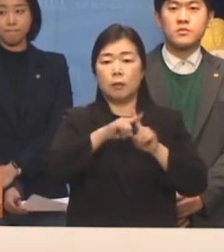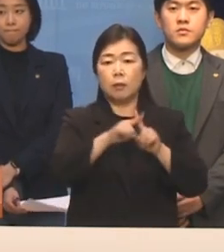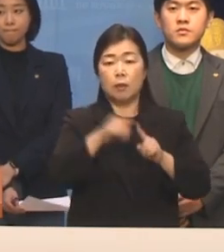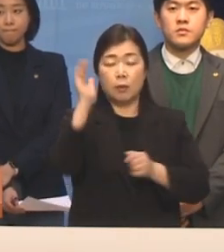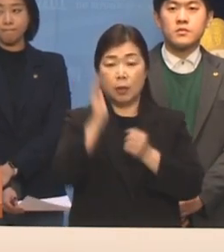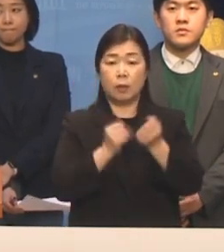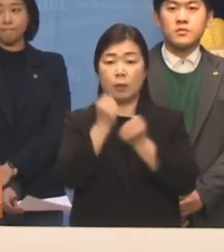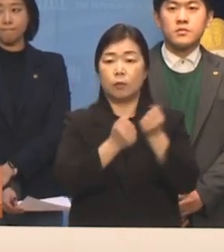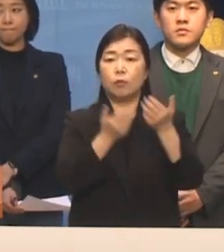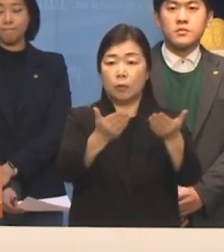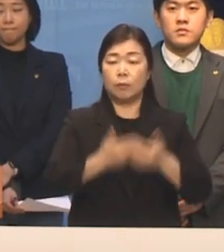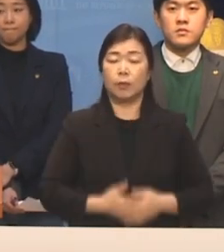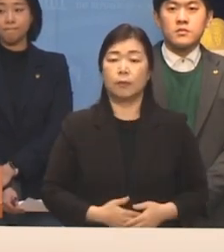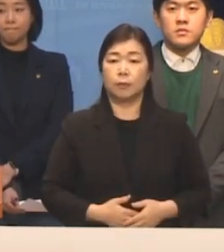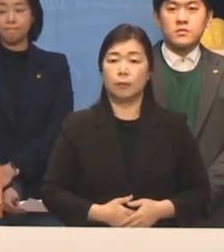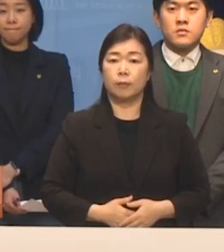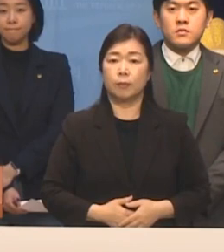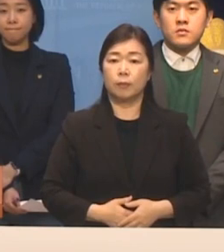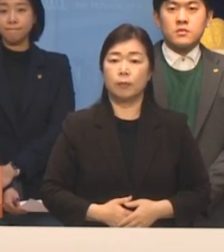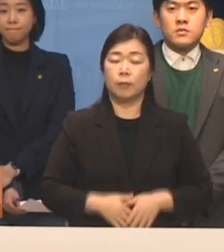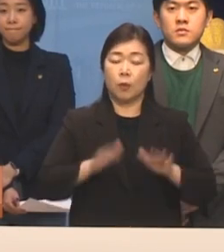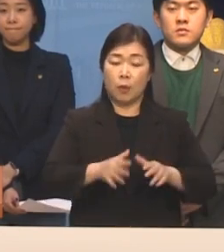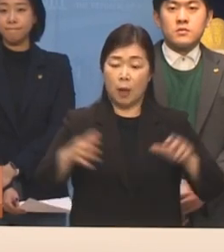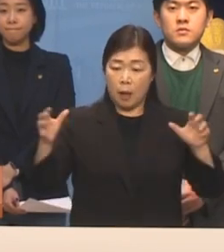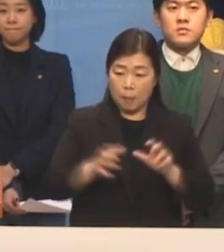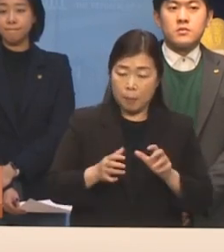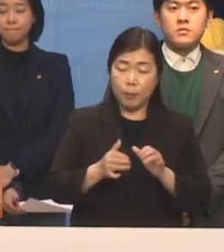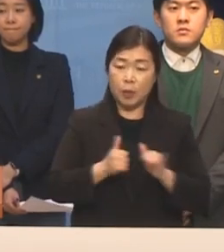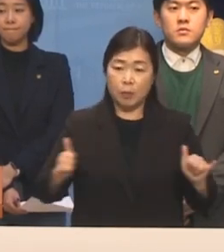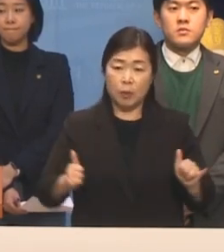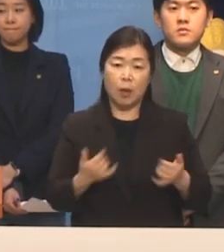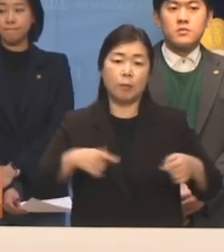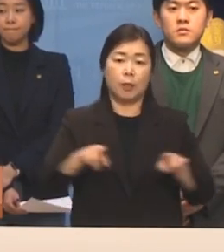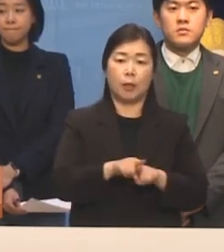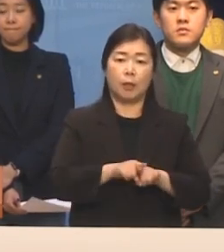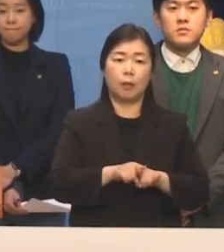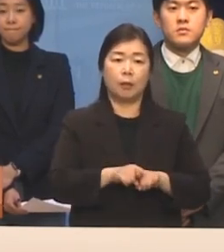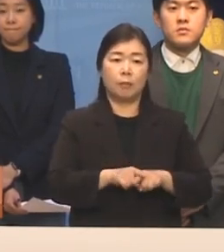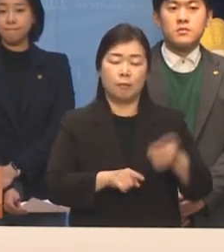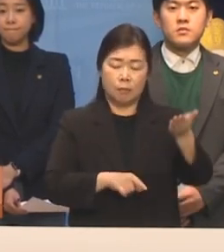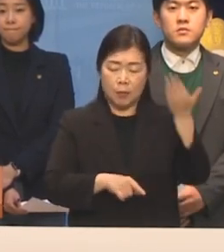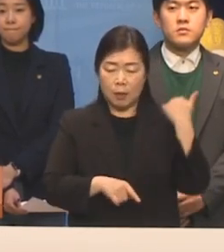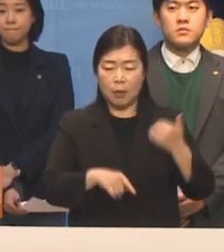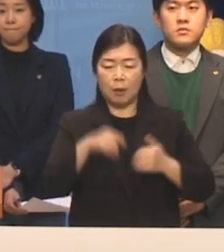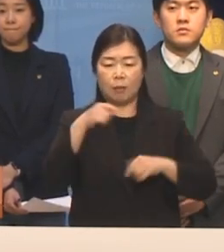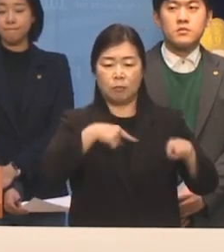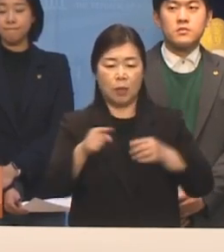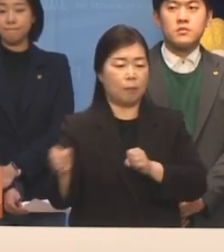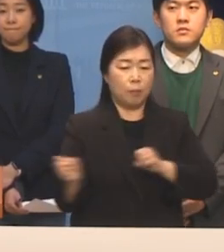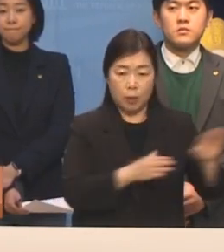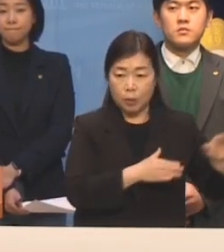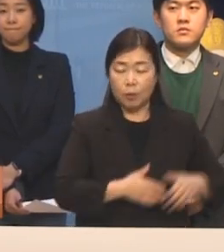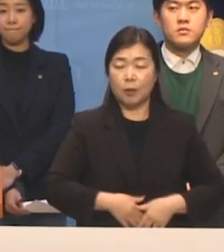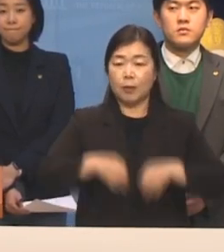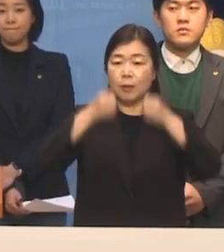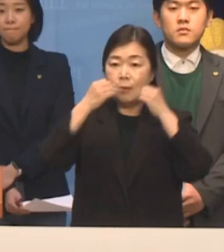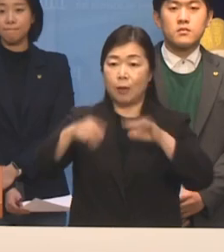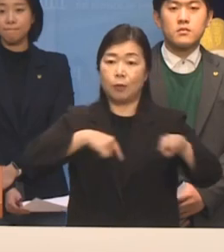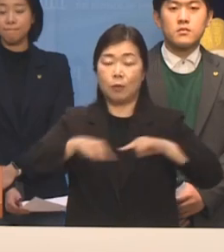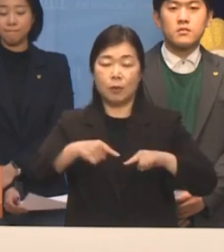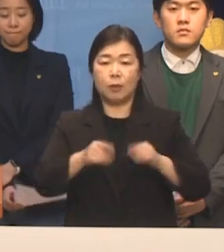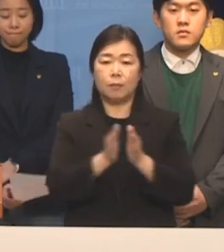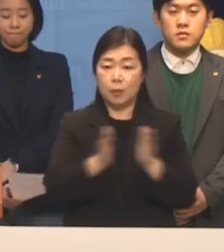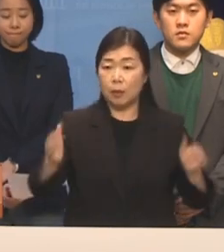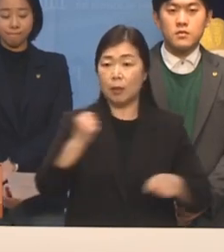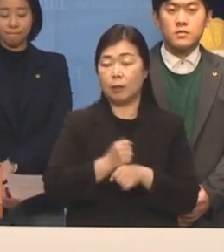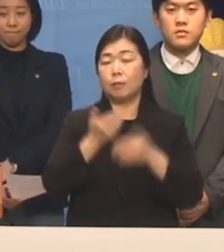때입니다. 녹색정의당은 오늘 합류하시는 분들과 함께 낡은 반기후 정치와 결별하고 새로운 녹색 정치를